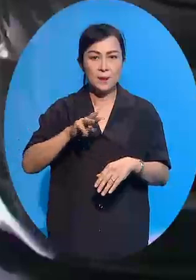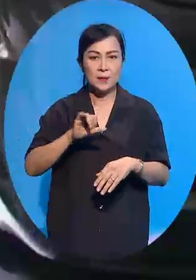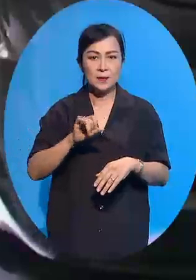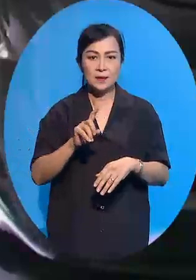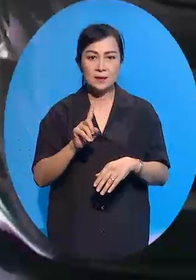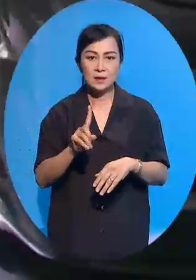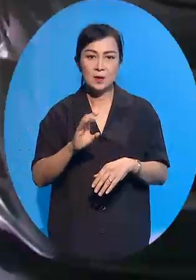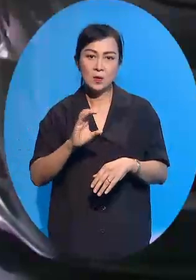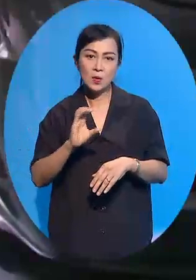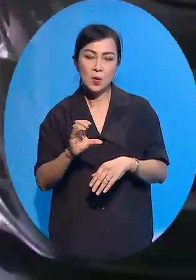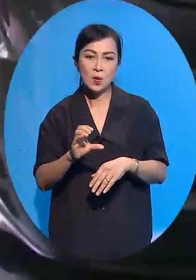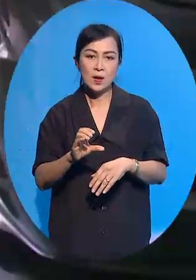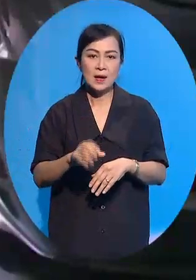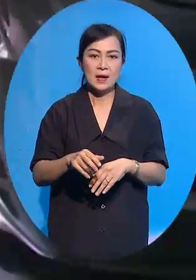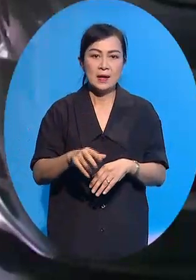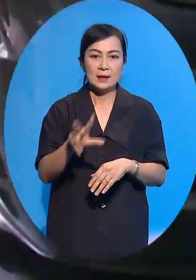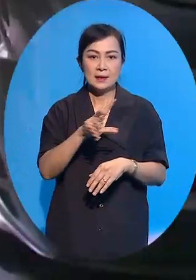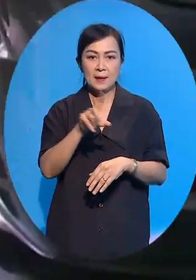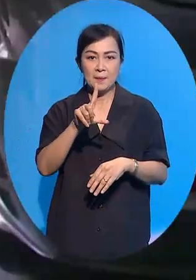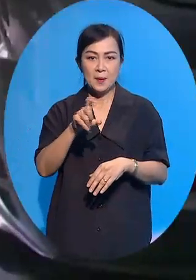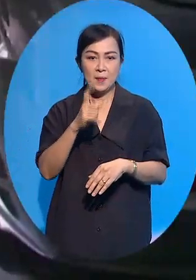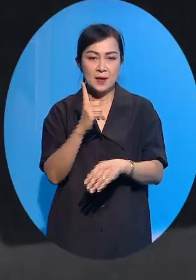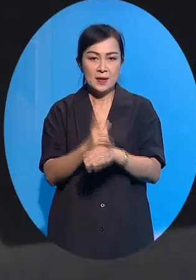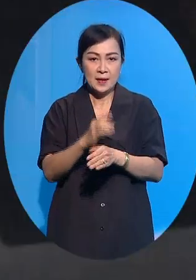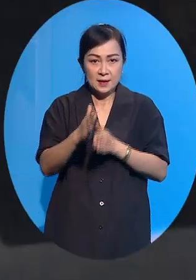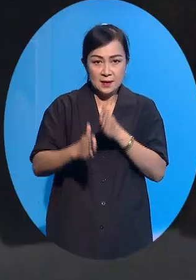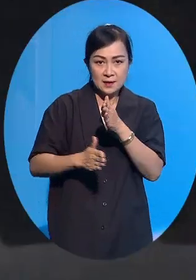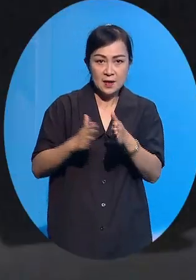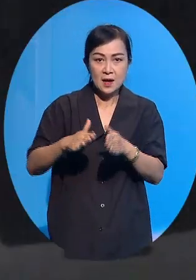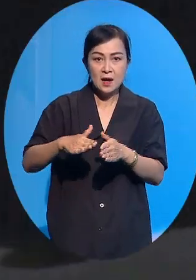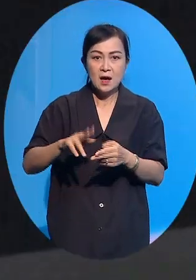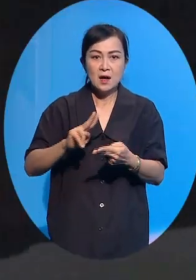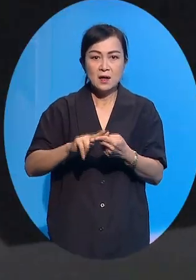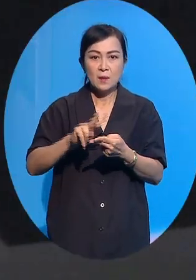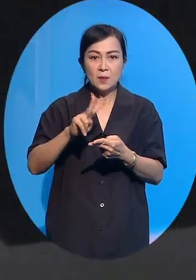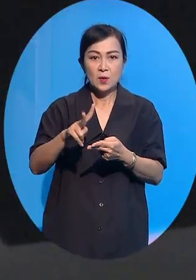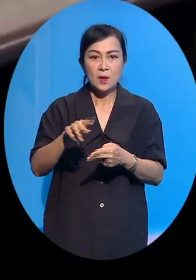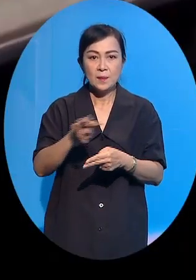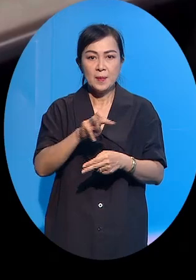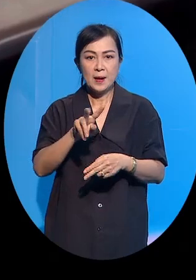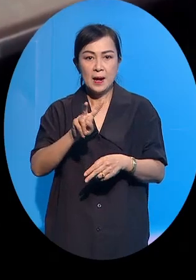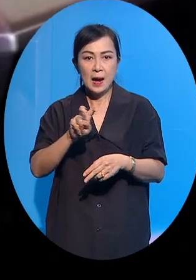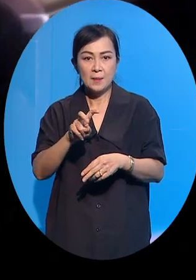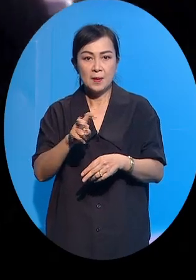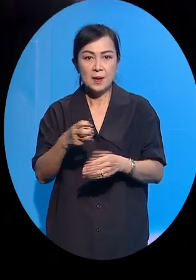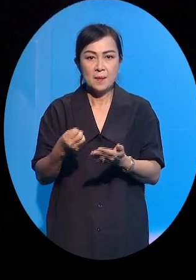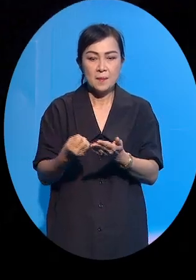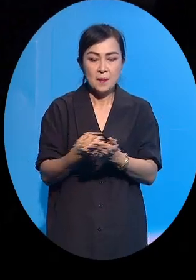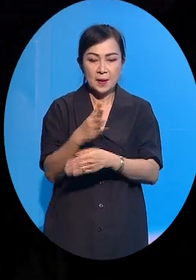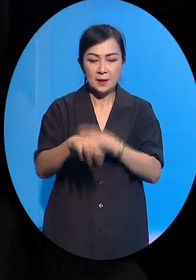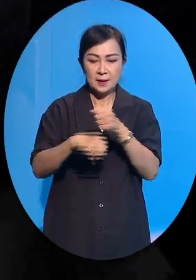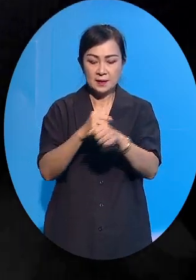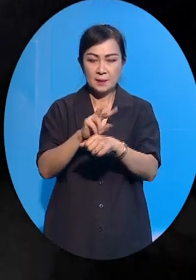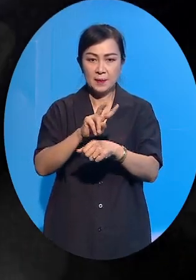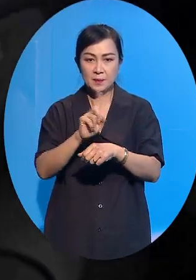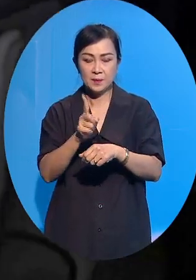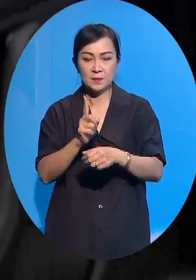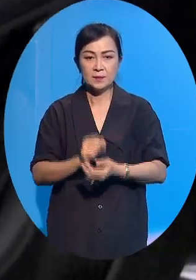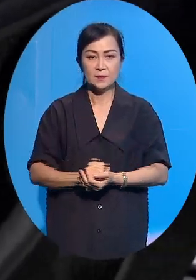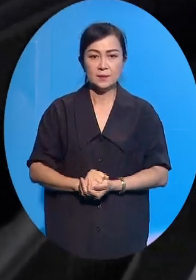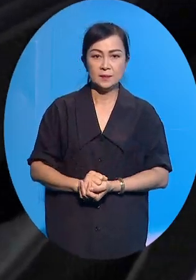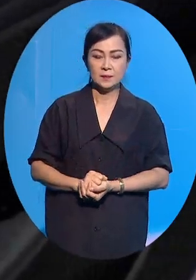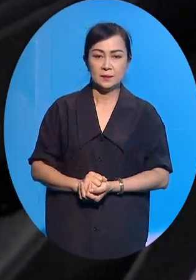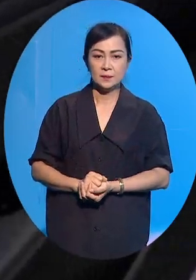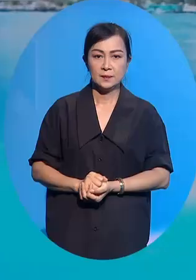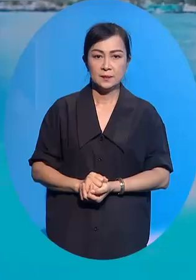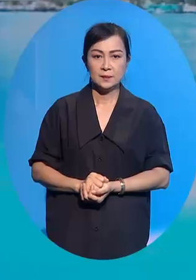BYD Co đạt doanh số 870.000 chiếc, hơn gấp đôi doanh số 320.000 chiếc bán ra năm 2021.